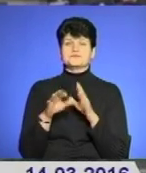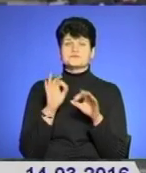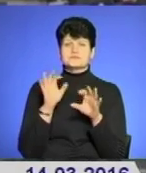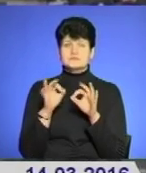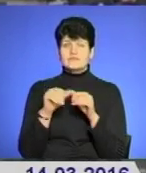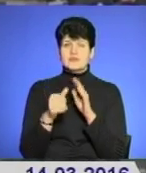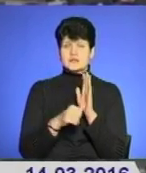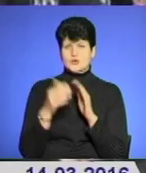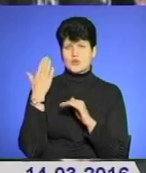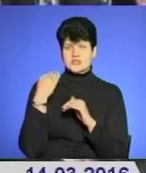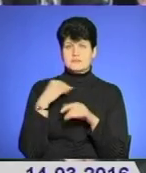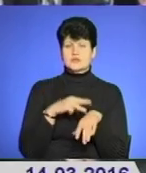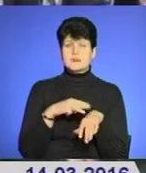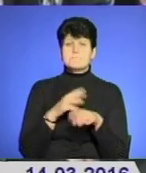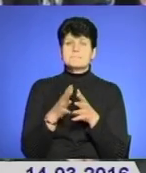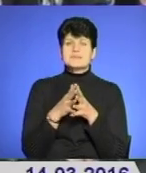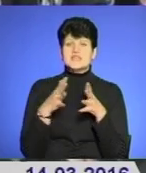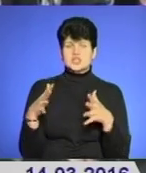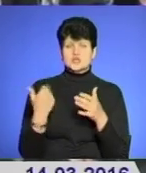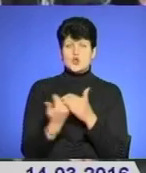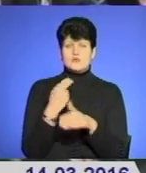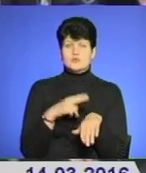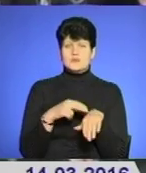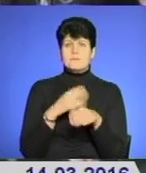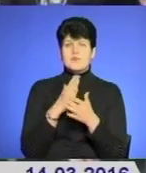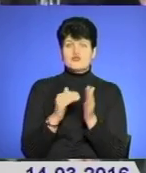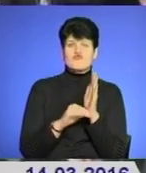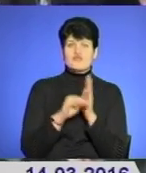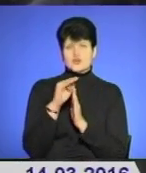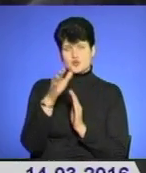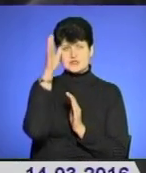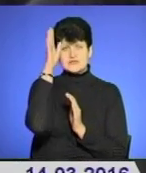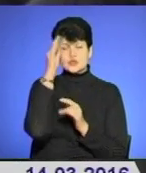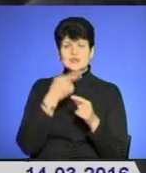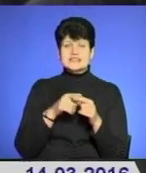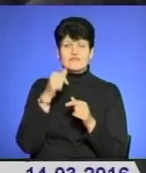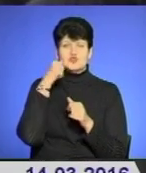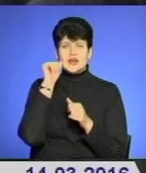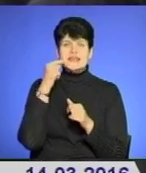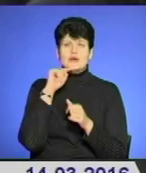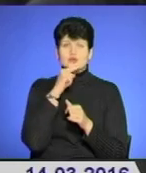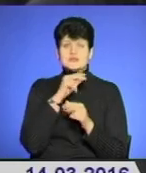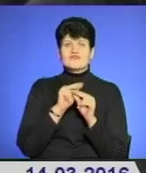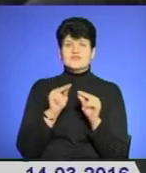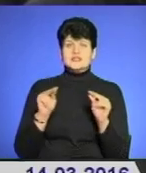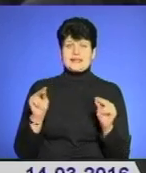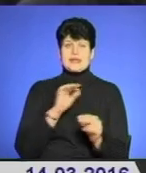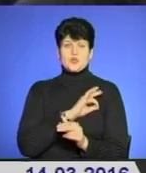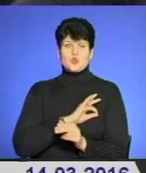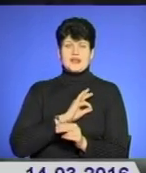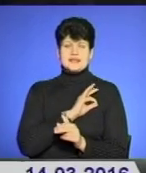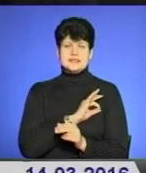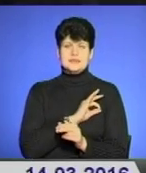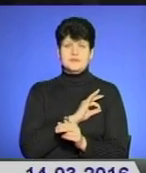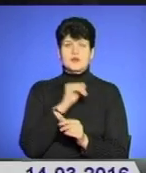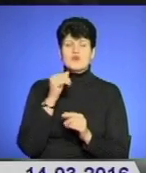колишніх міліціонерів. Більшість нових поліціянтів мають вищу освіту. Це вчорашні економісти, вчителі та юристи. У